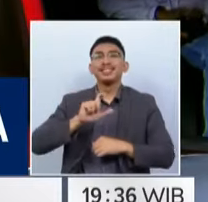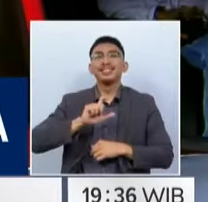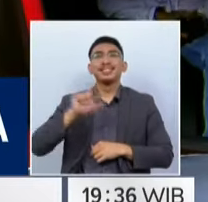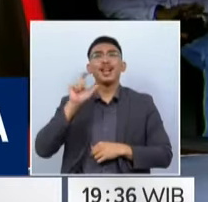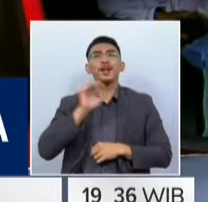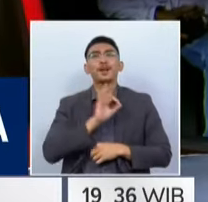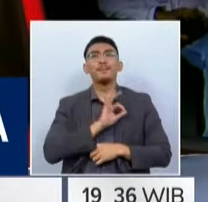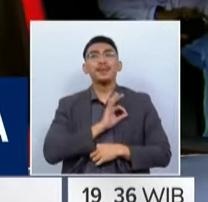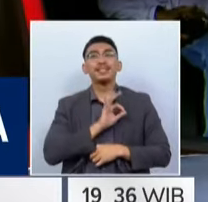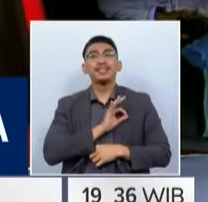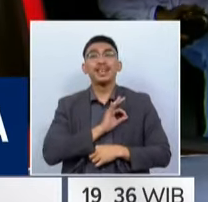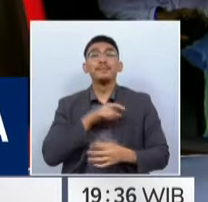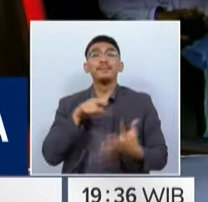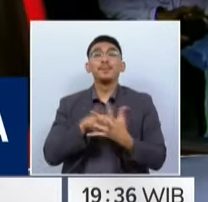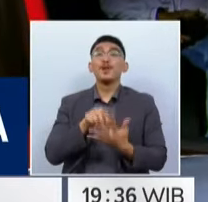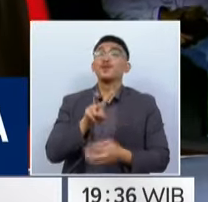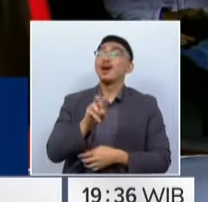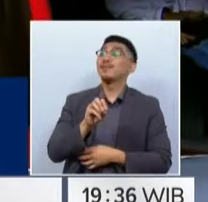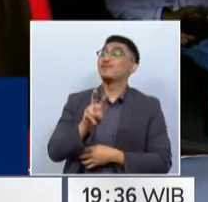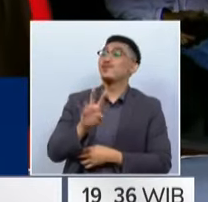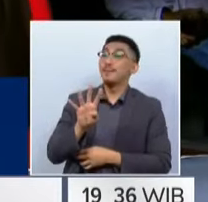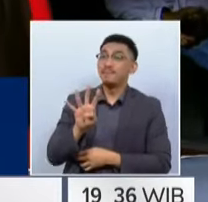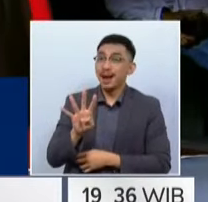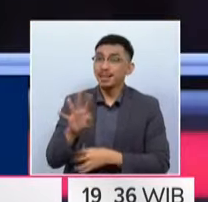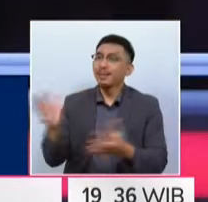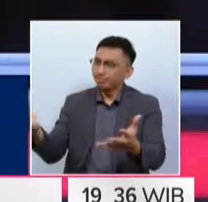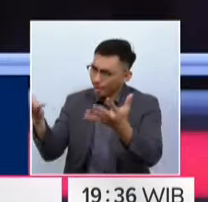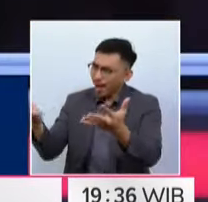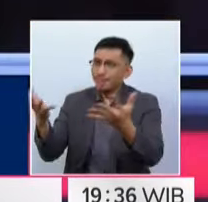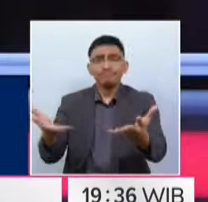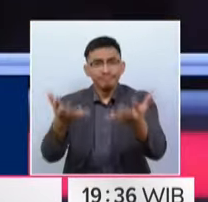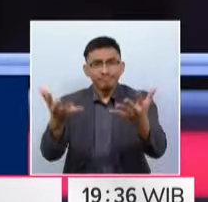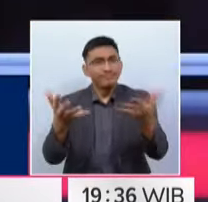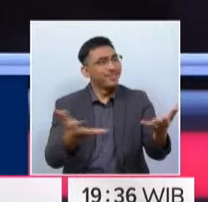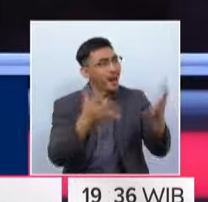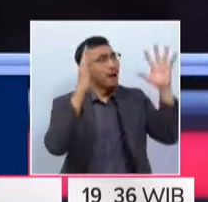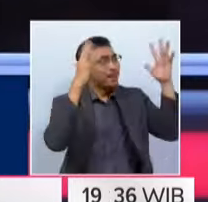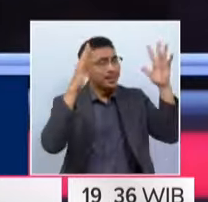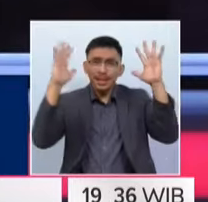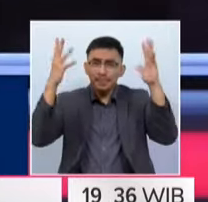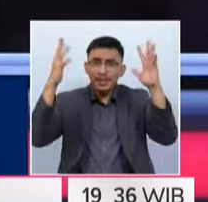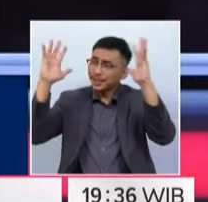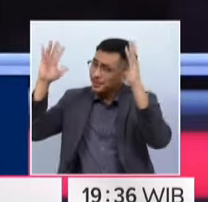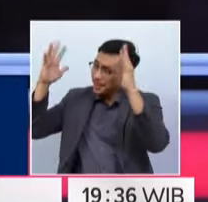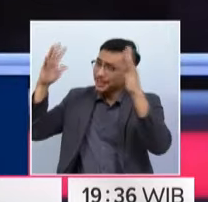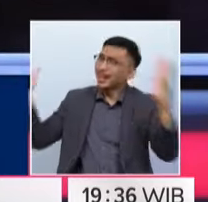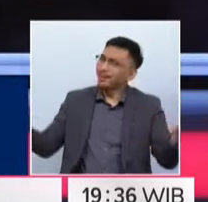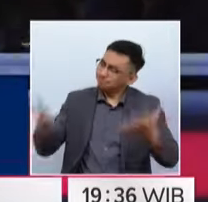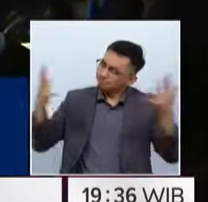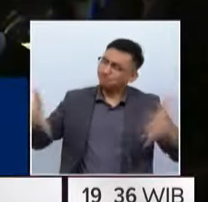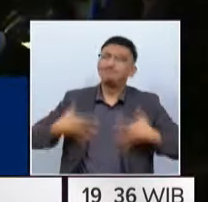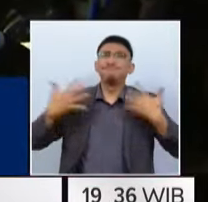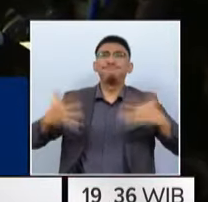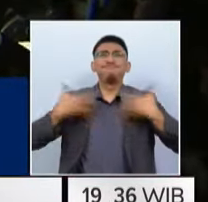presiden Pemilu tahun kami perbolehkan silakan berikan apresiasi Pal meriah